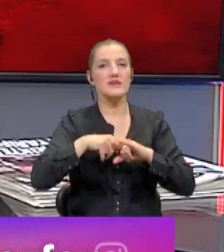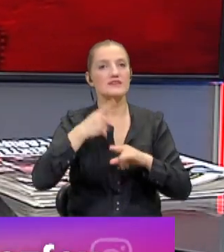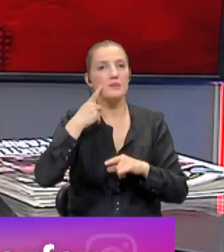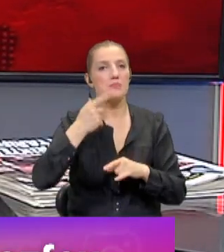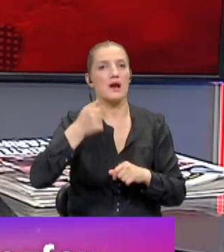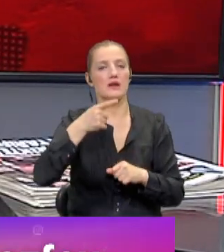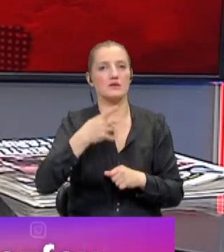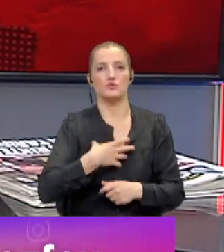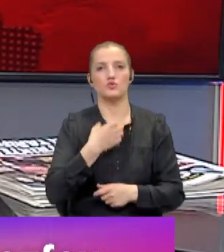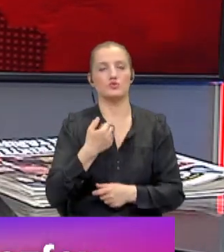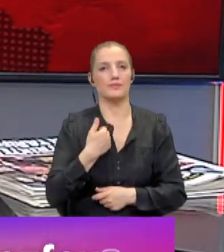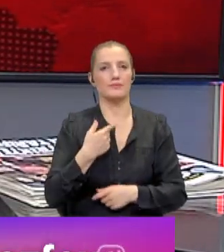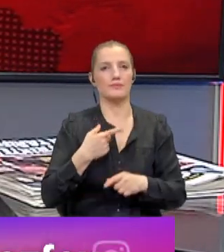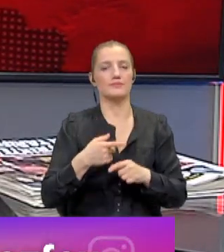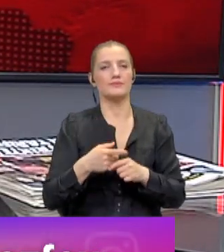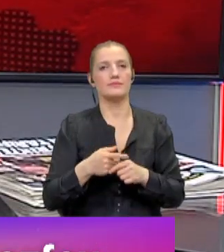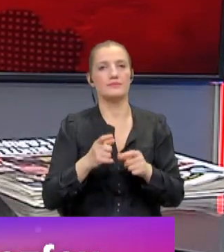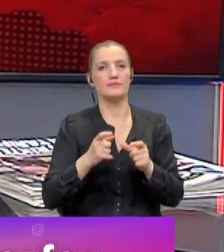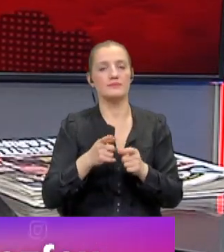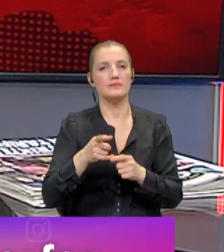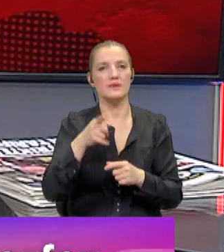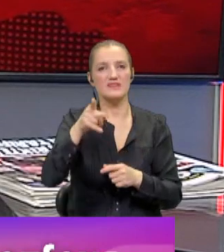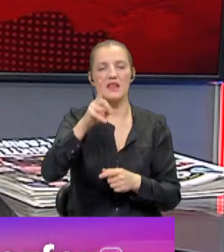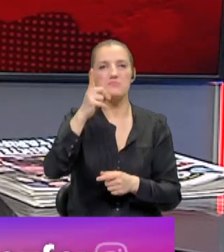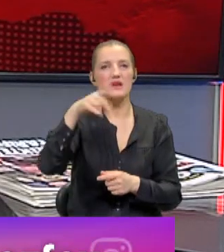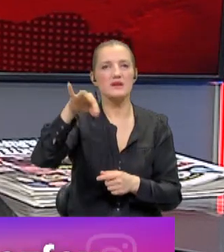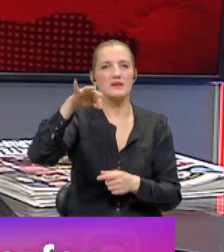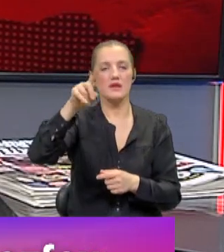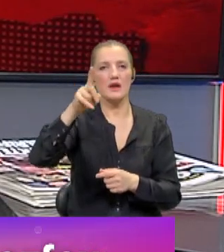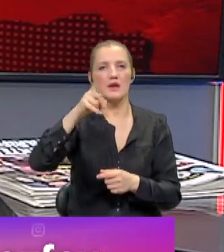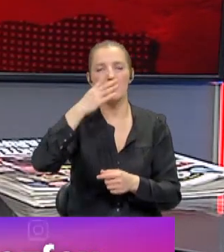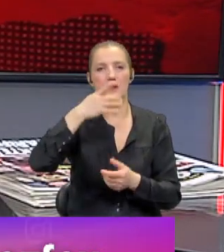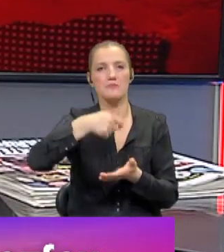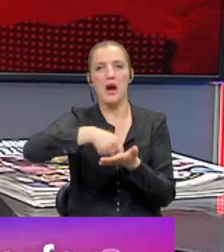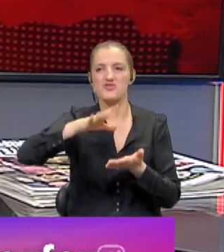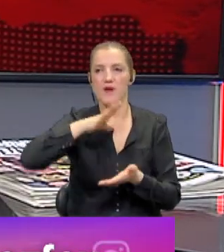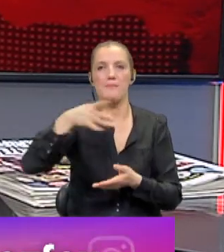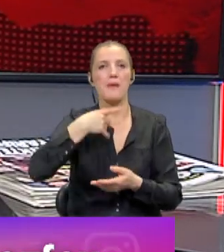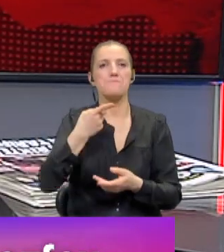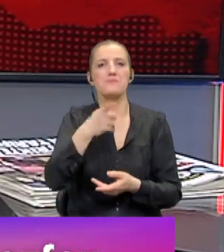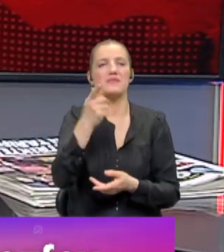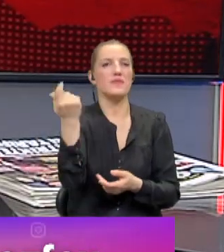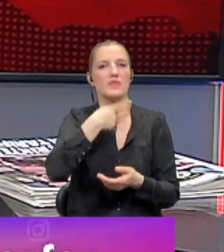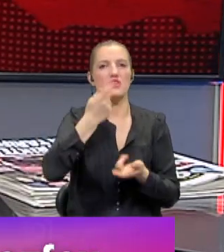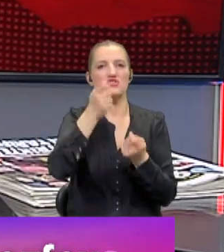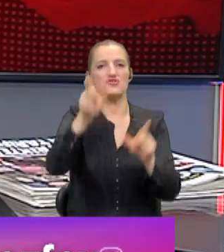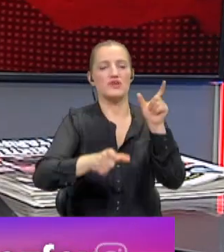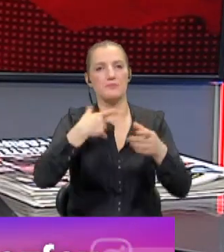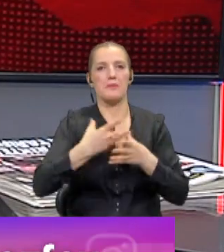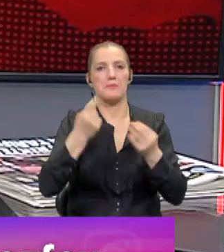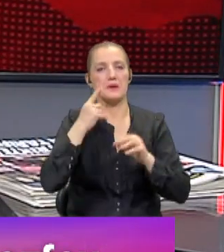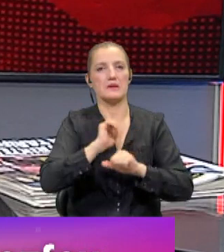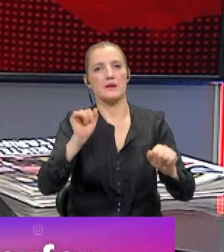Bakanı tutması üzüldüm dedi Ayrıca sana ne olacak gibi ya seni bir tane kurubaşlar Ben bir tane içinde beraber kaybedeceğim dedi